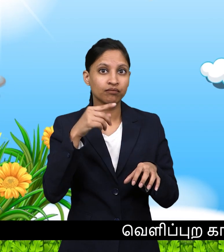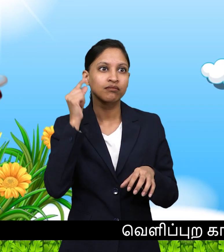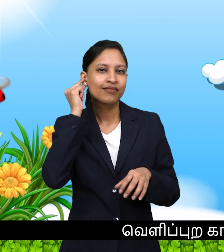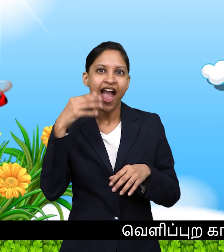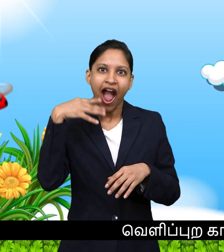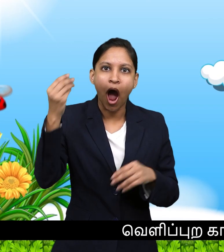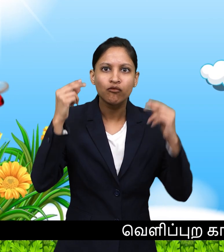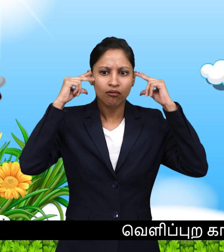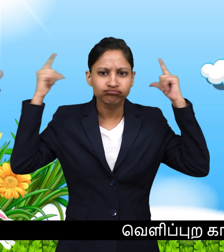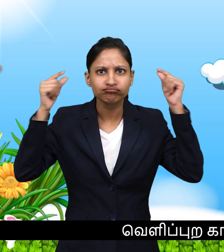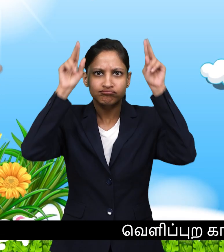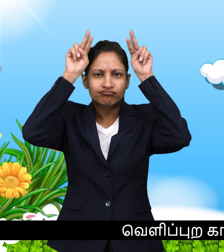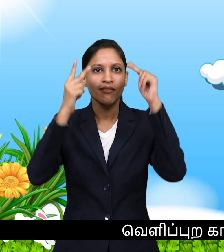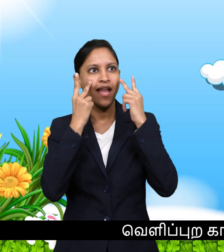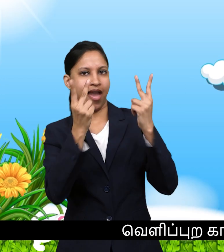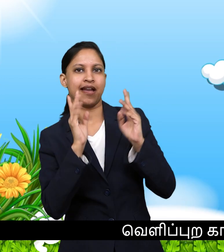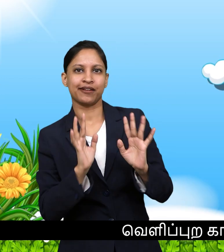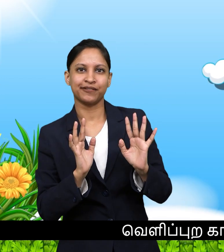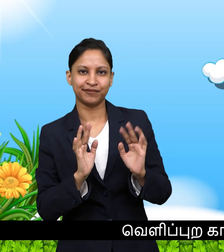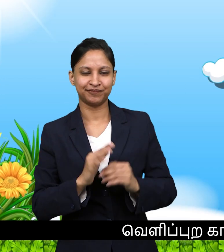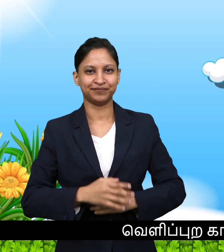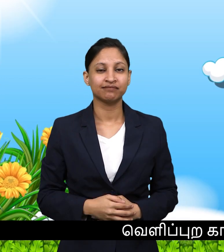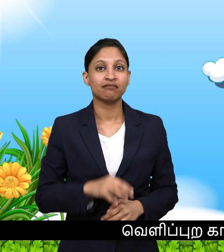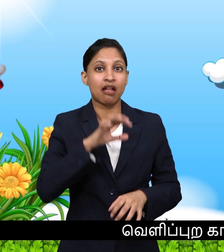வெளிப்புற காதுகள் கொண்ட விலங்குகள்,